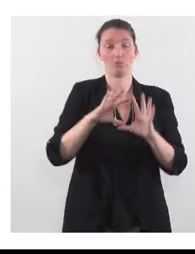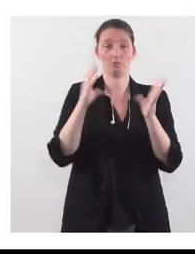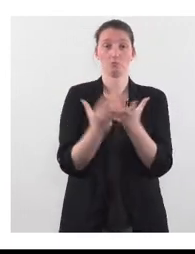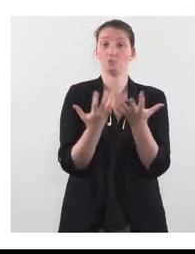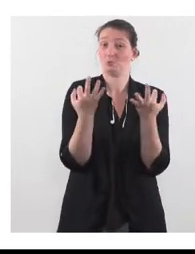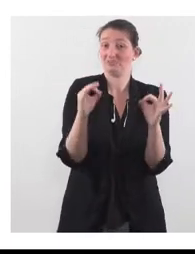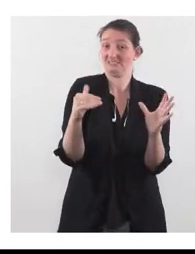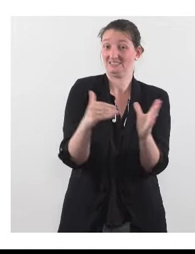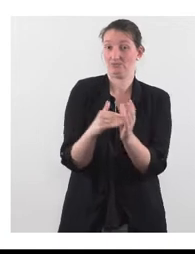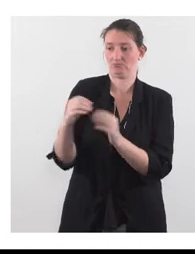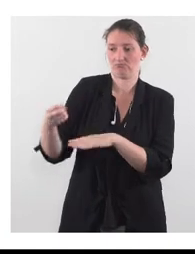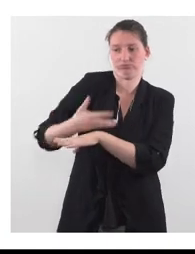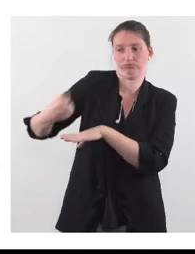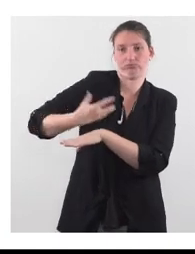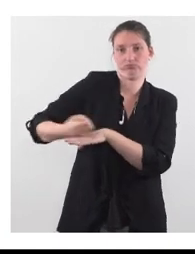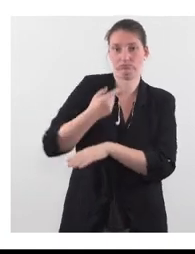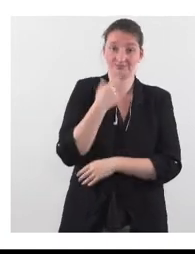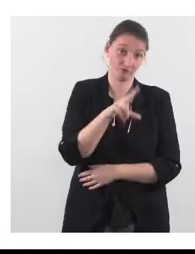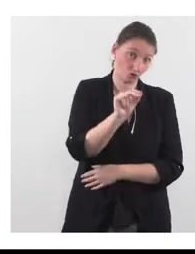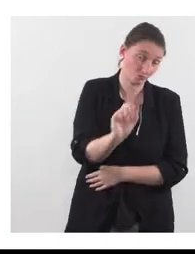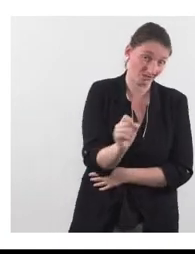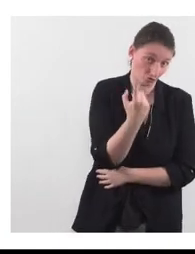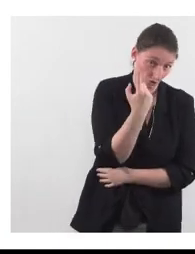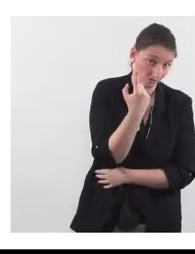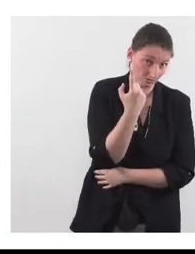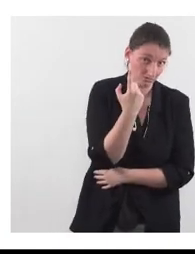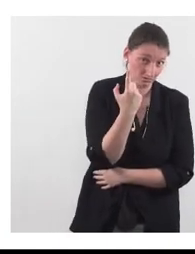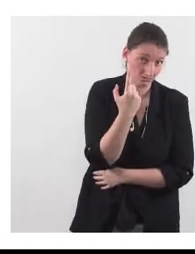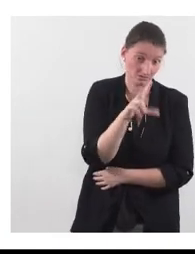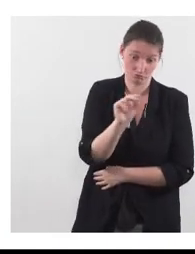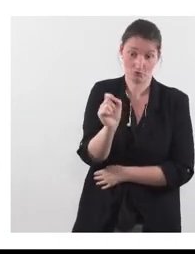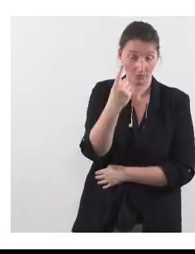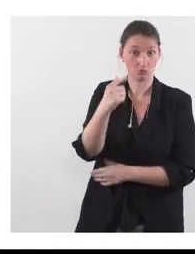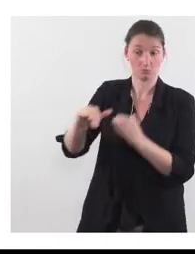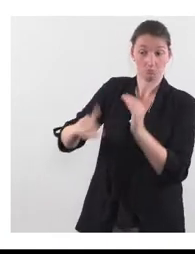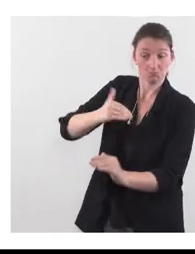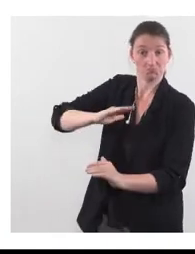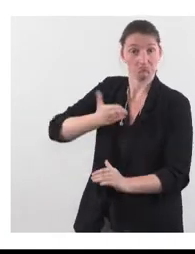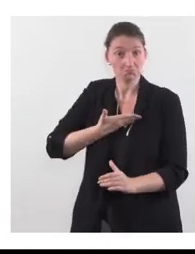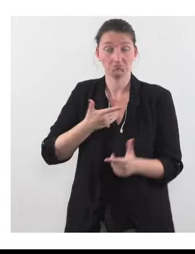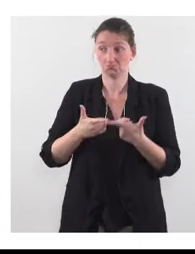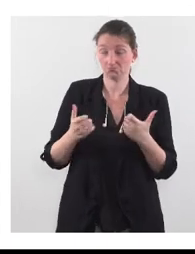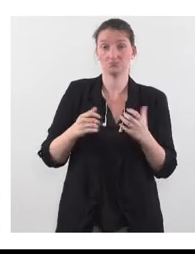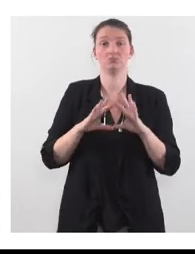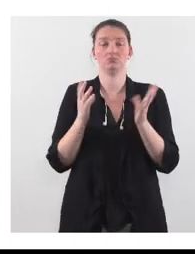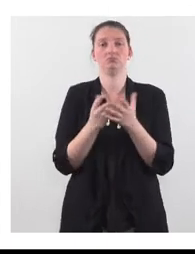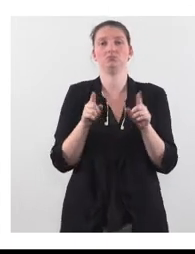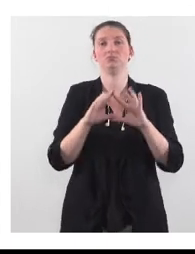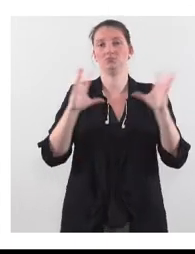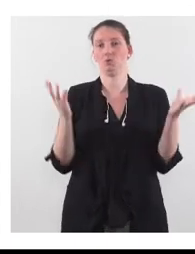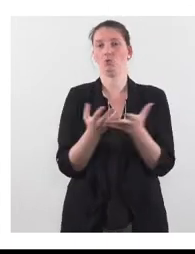par jour, chaque jour, 30 gens qui appellent, qui envoient un mail, etc. Et on a ouvert 2400